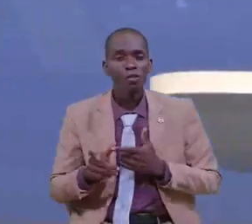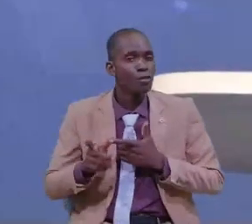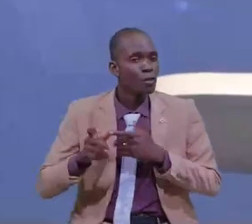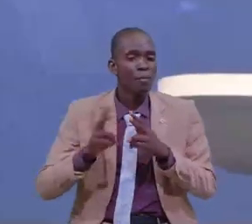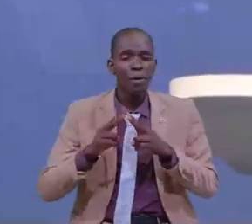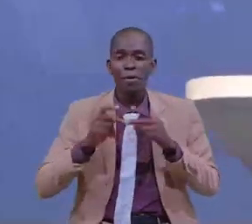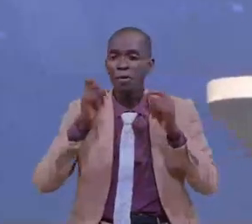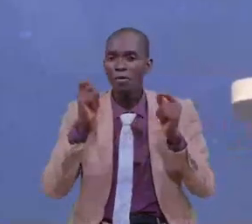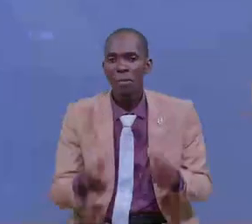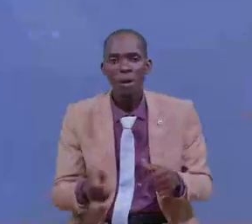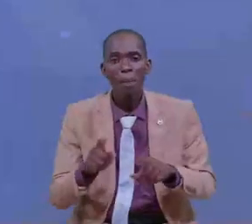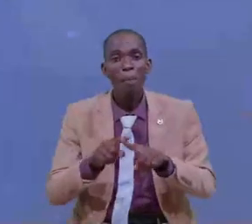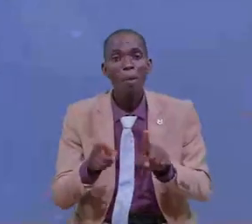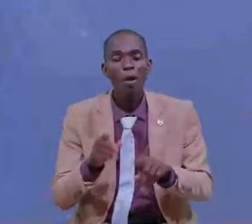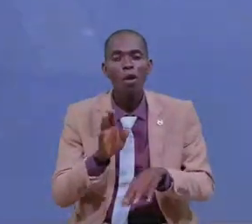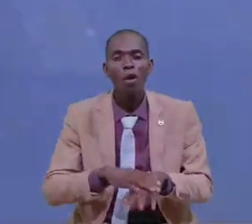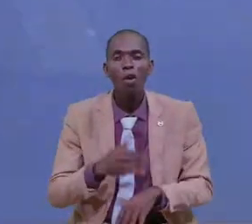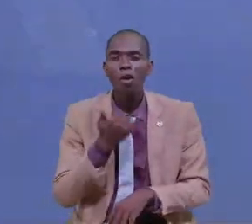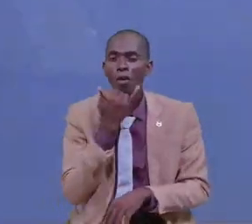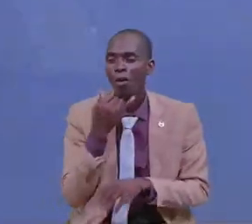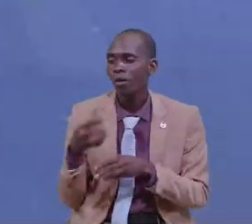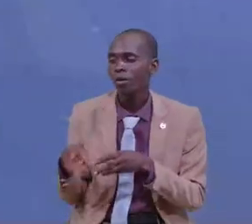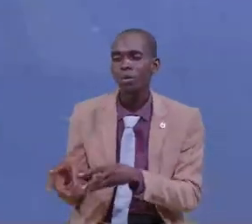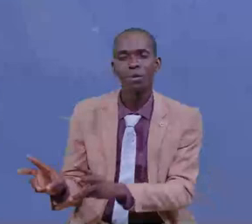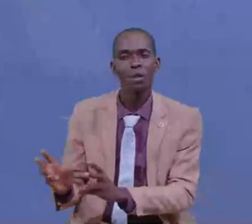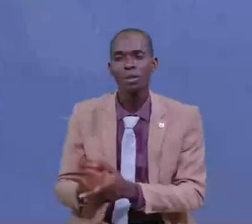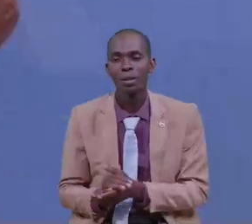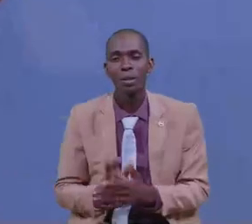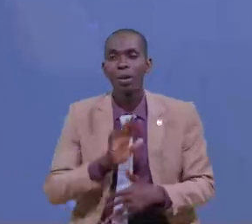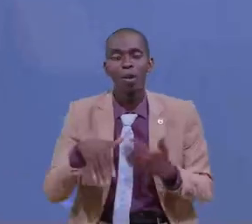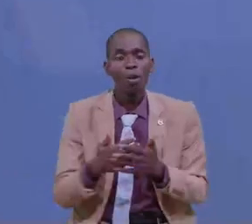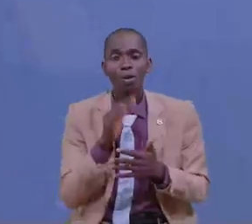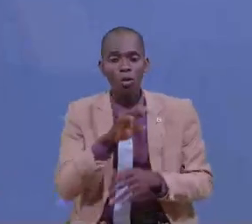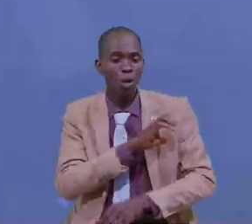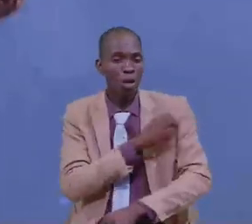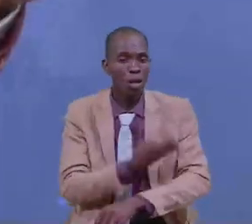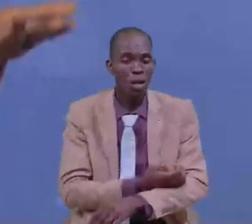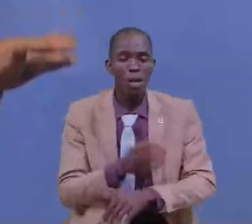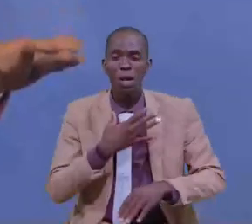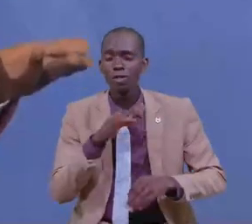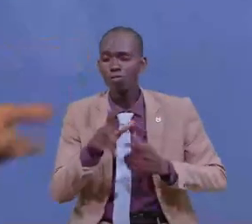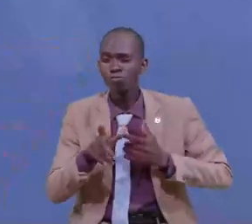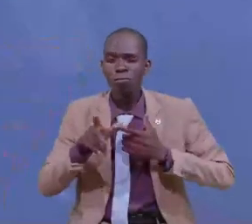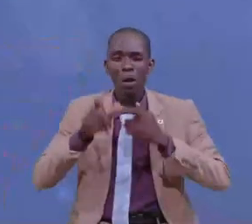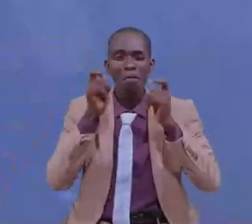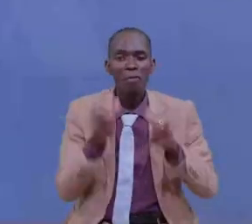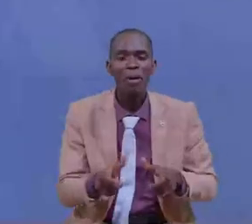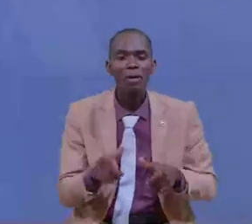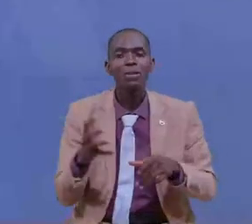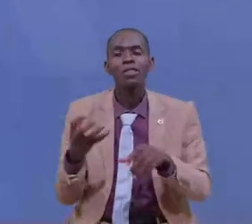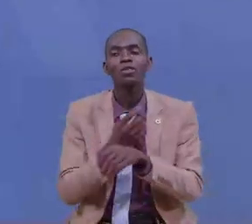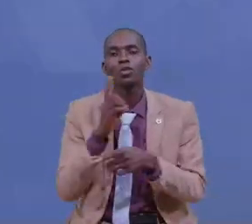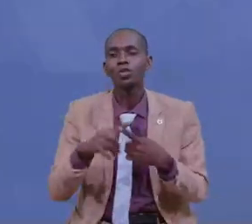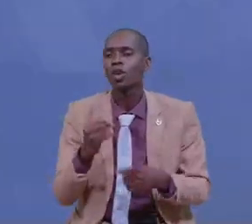Tu peux être à toute vitesse sur un mauvais chemin, une mauvaise voie. Toute l'énergie et la grande vitesse t'amèneront à une